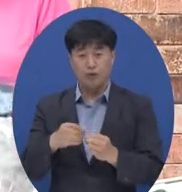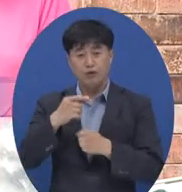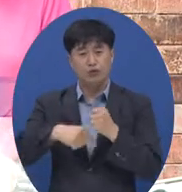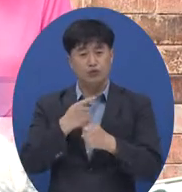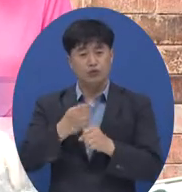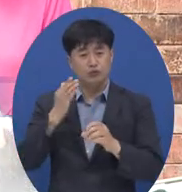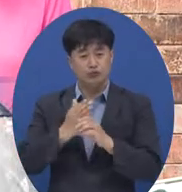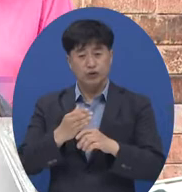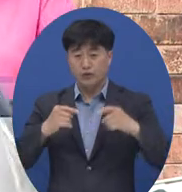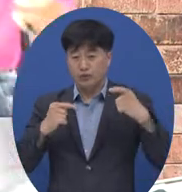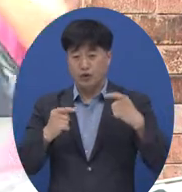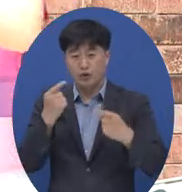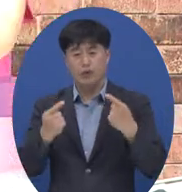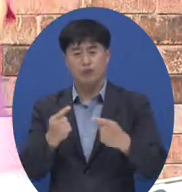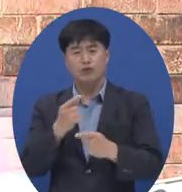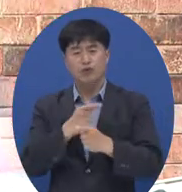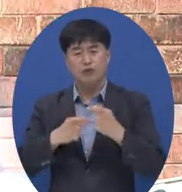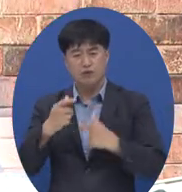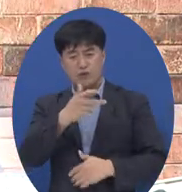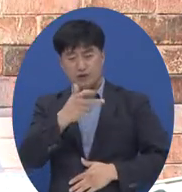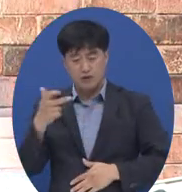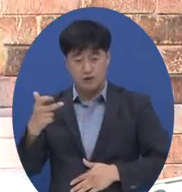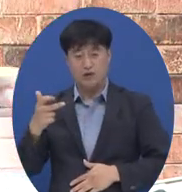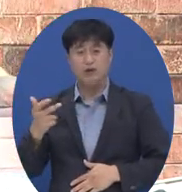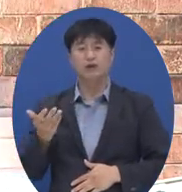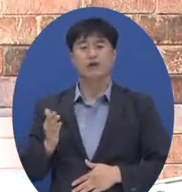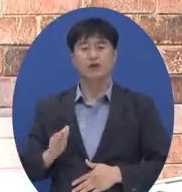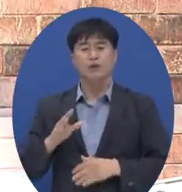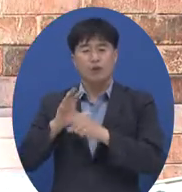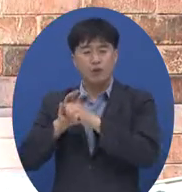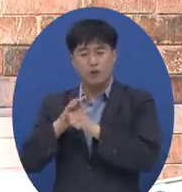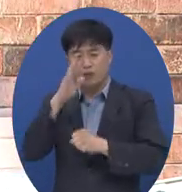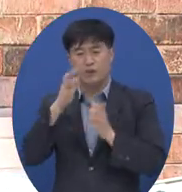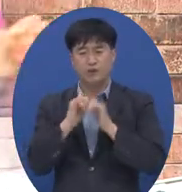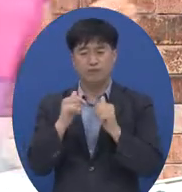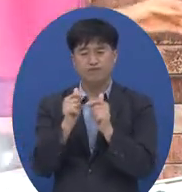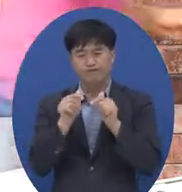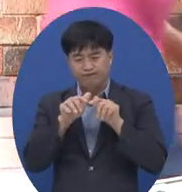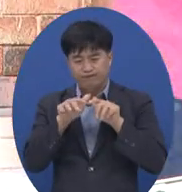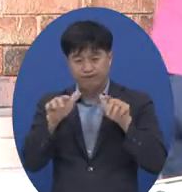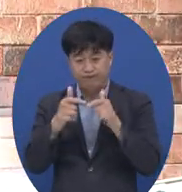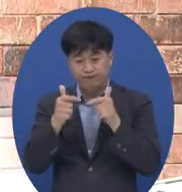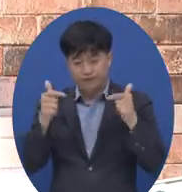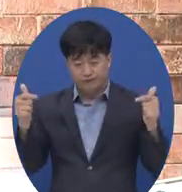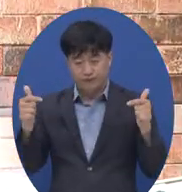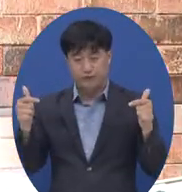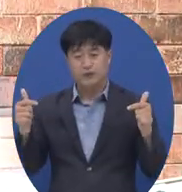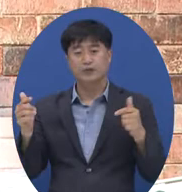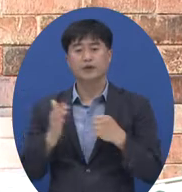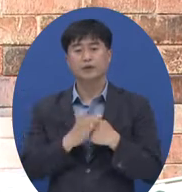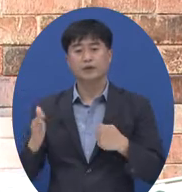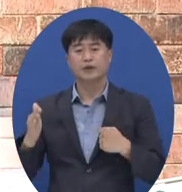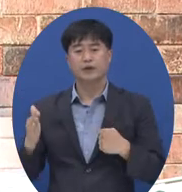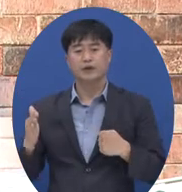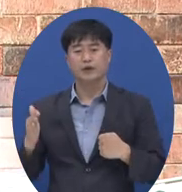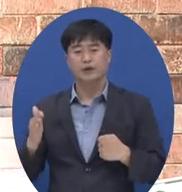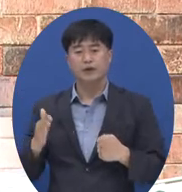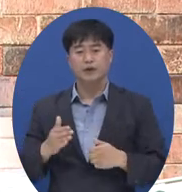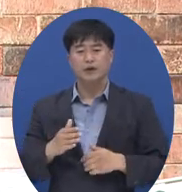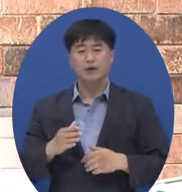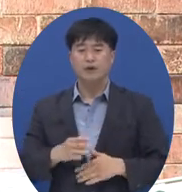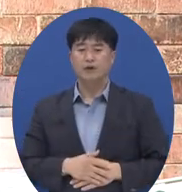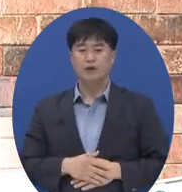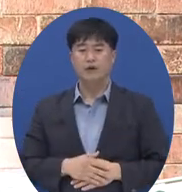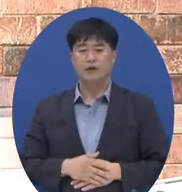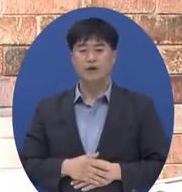1년 중에서 구정보다도 가장 큰 대목이거든요. 코로나 환자가 급증하다 보니까